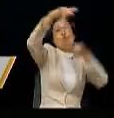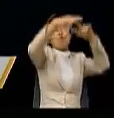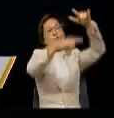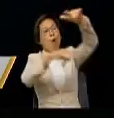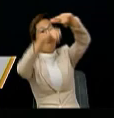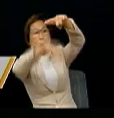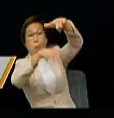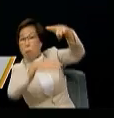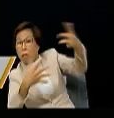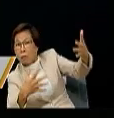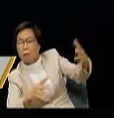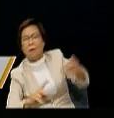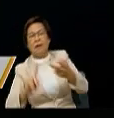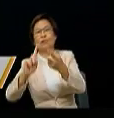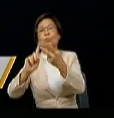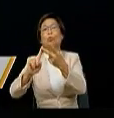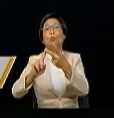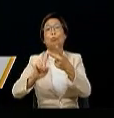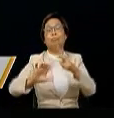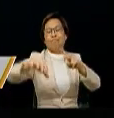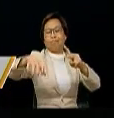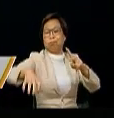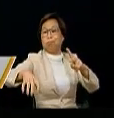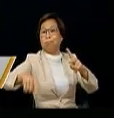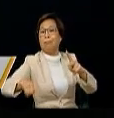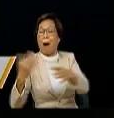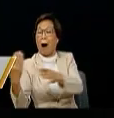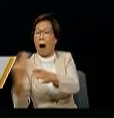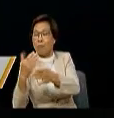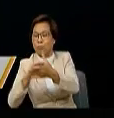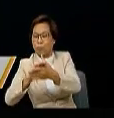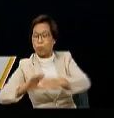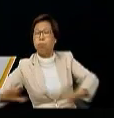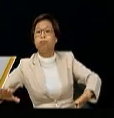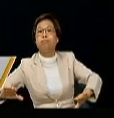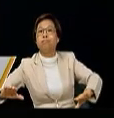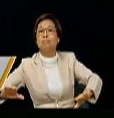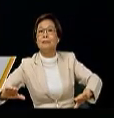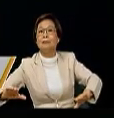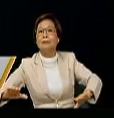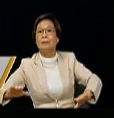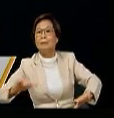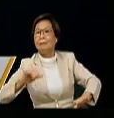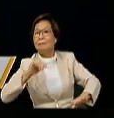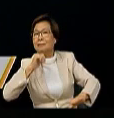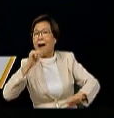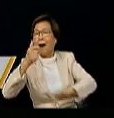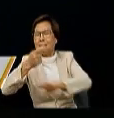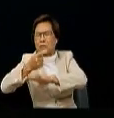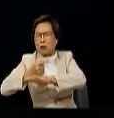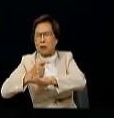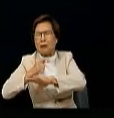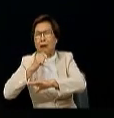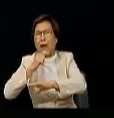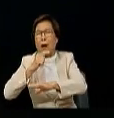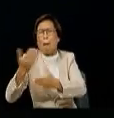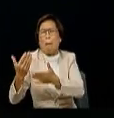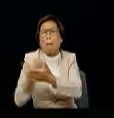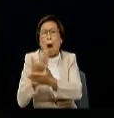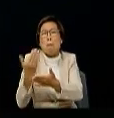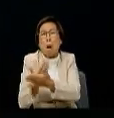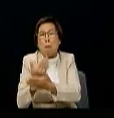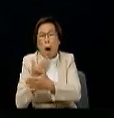dan yang kedua ialah yang dipanggil ancaman keselamatan tidak kreditnow Oke kalian ini yang